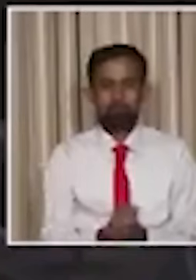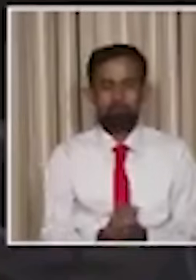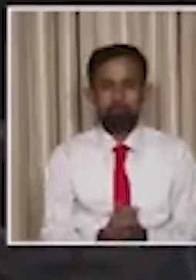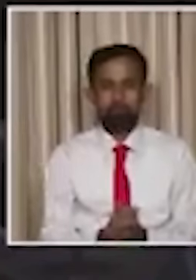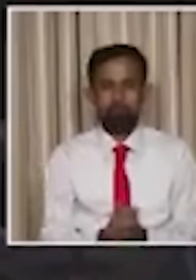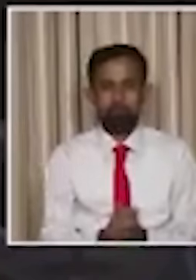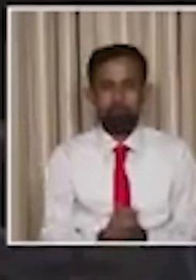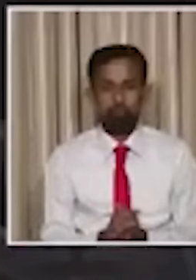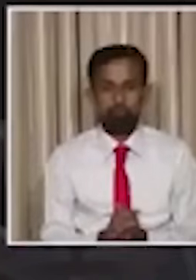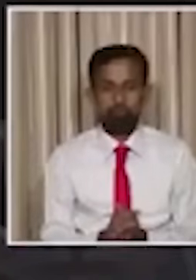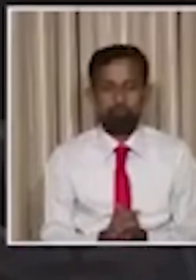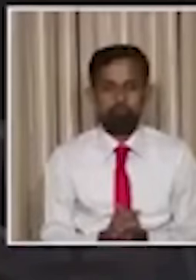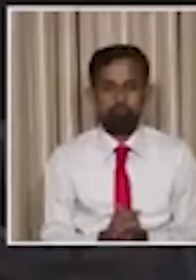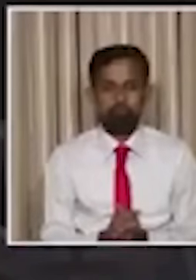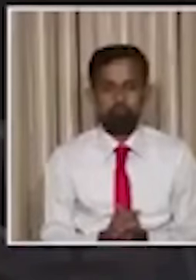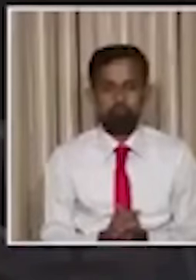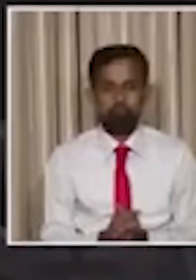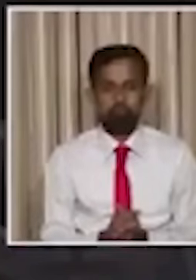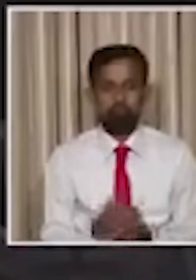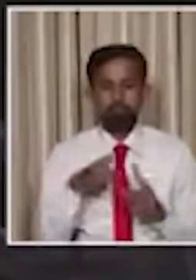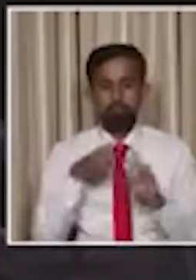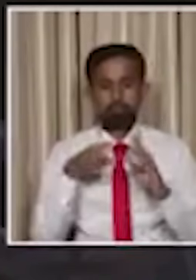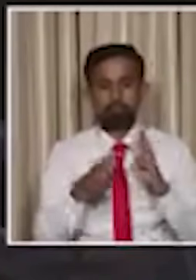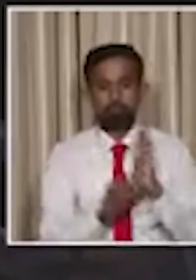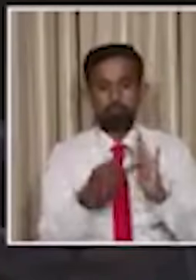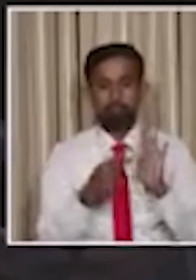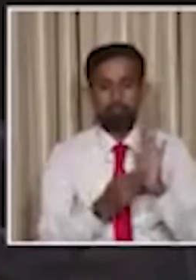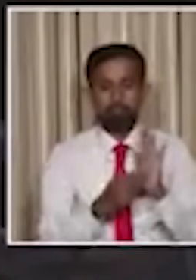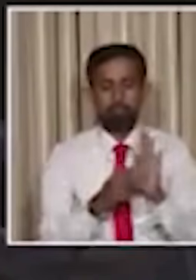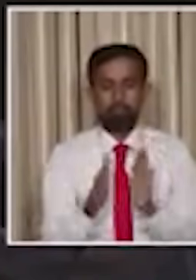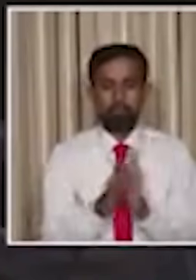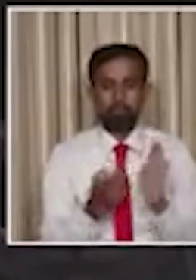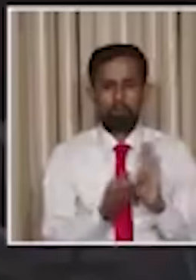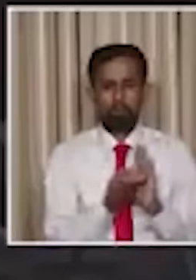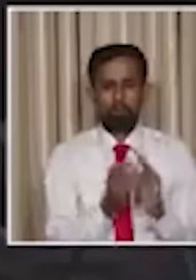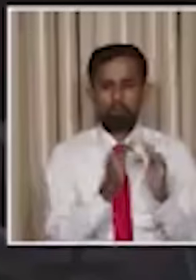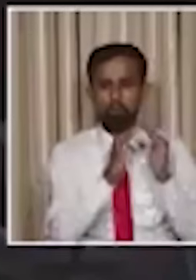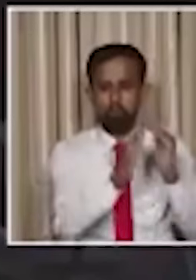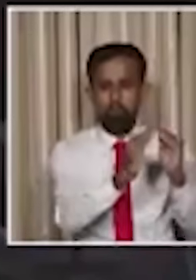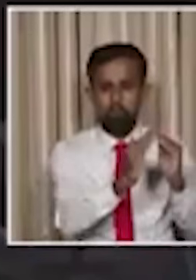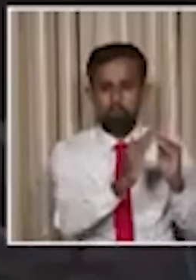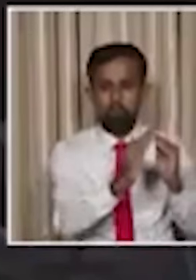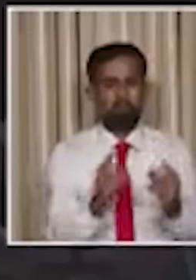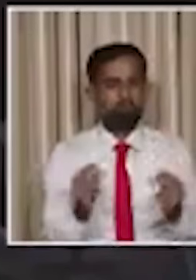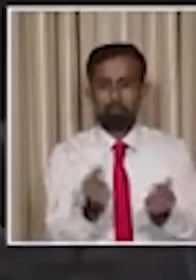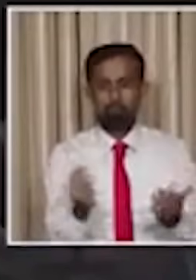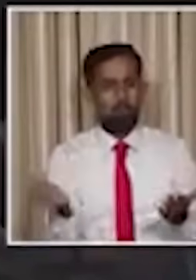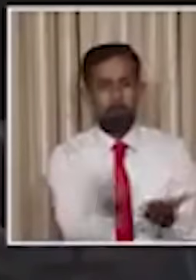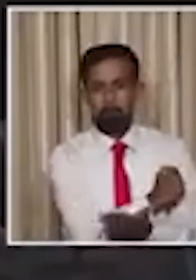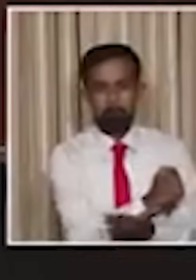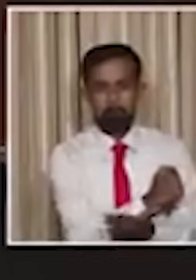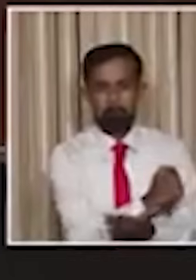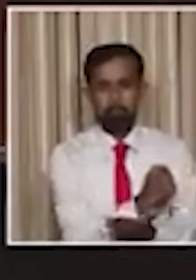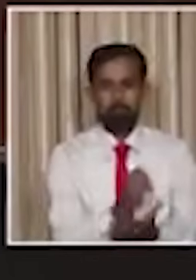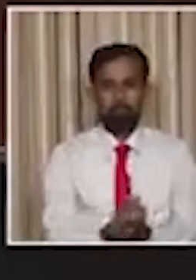தீர்ப்பளித்திருக்கிறது. அந்த குருந்தூர் மலையிலே அமைக்கப்பட்டிருக்கிற சட்டவிரோத கட்டுமானம் உடனடியாக அகற்றப்பட வேண்டும். தொல்பொருள் திணைக்களத்துக்கு